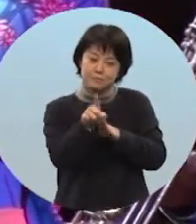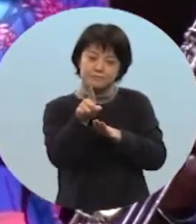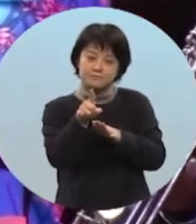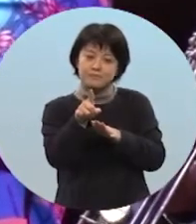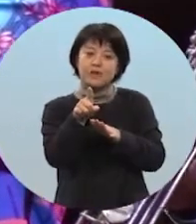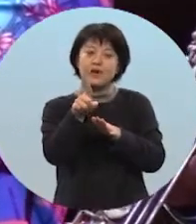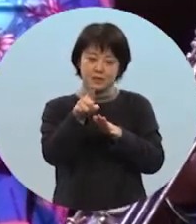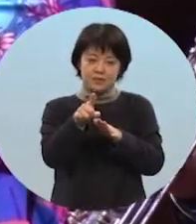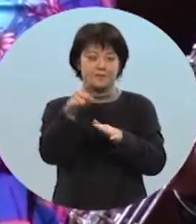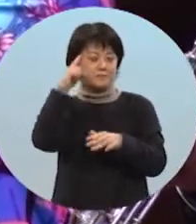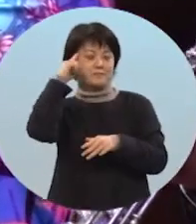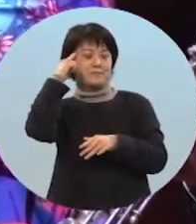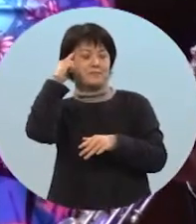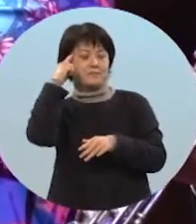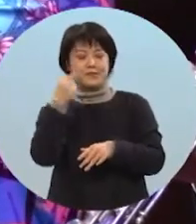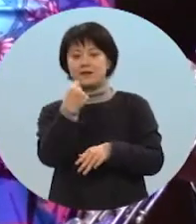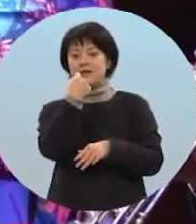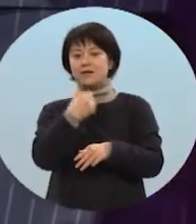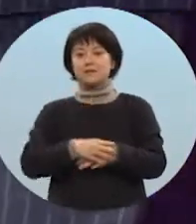構頭使いました。